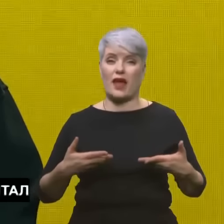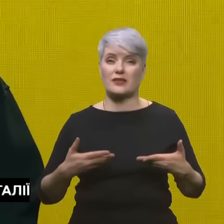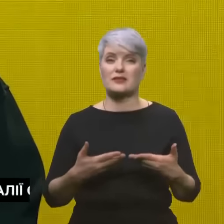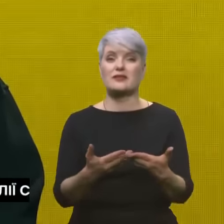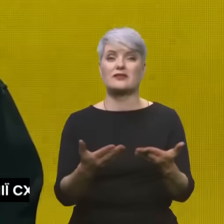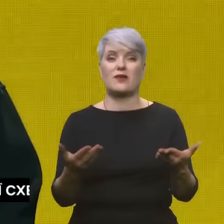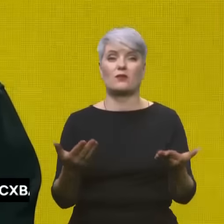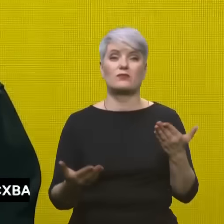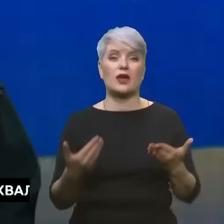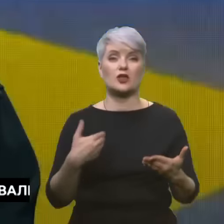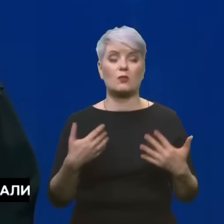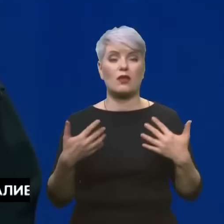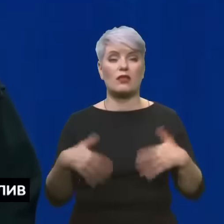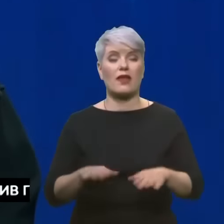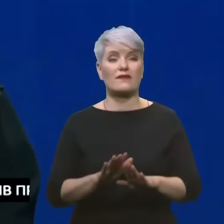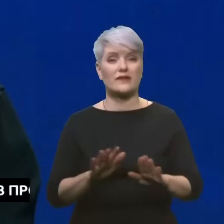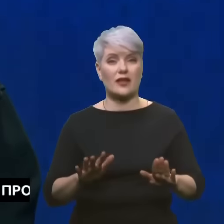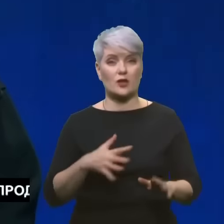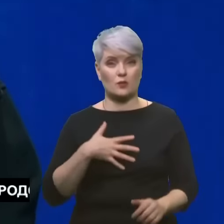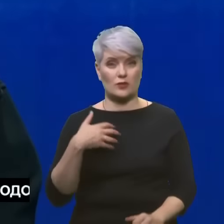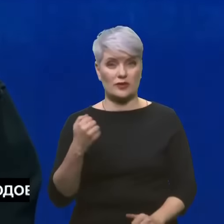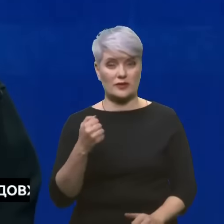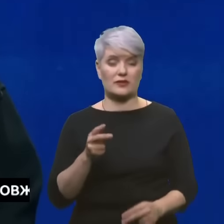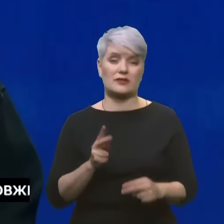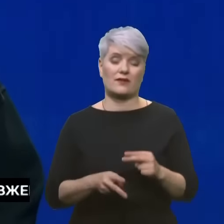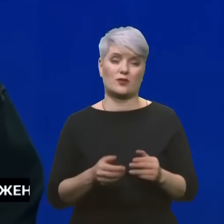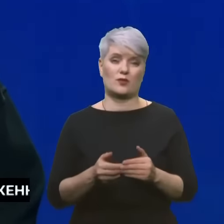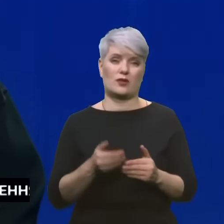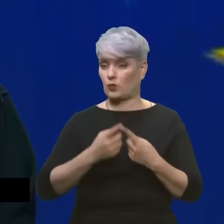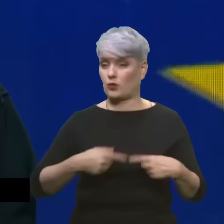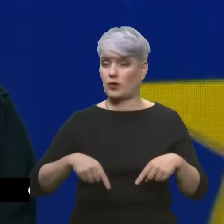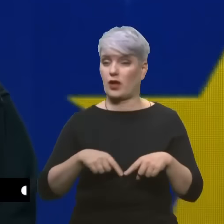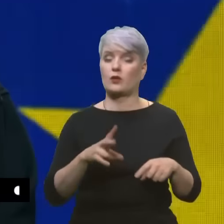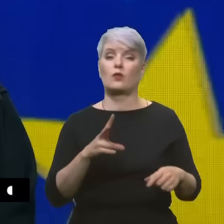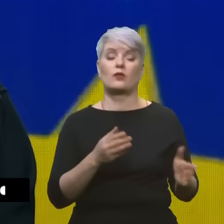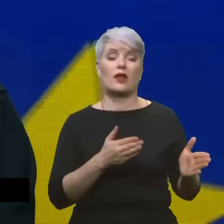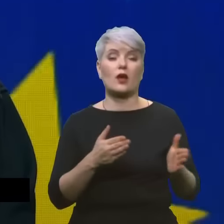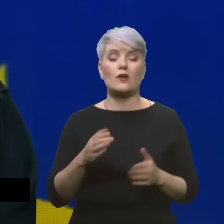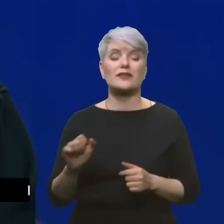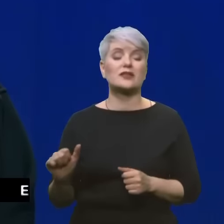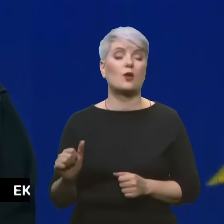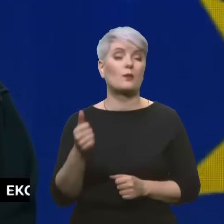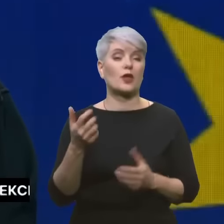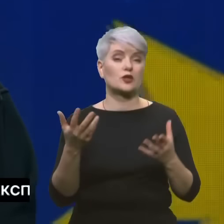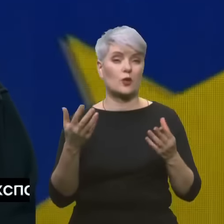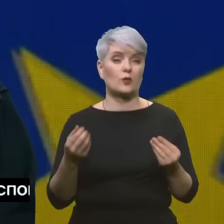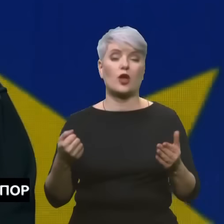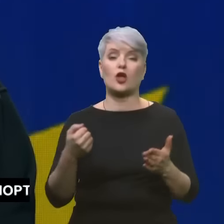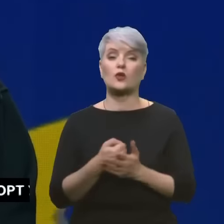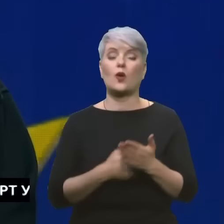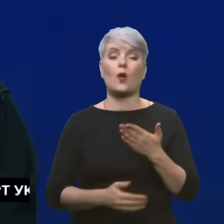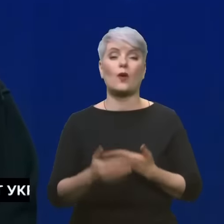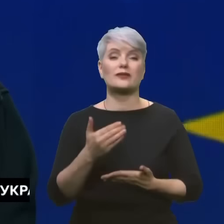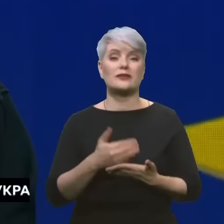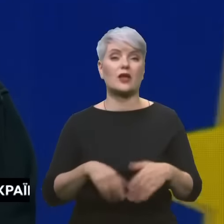стійкість, ми завершимо війну раніше. Якщо не втратимо нашу з першого дня і до останнього, так і